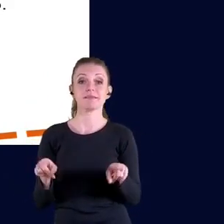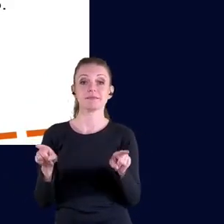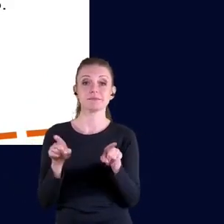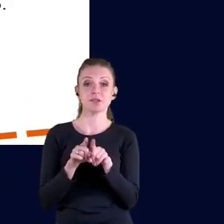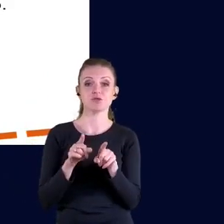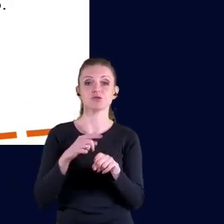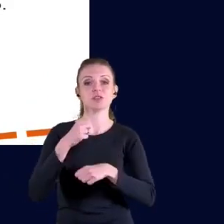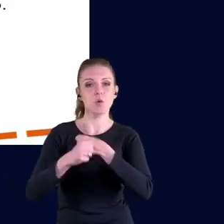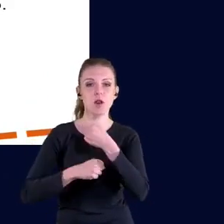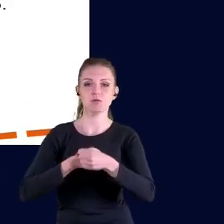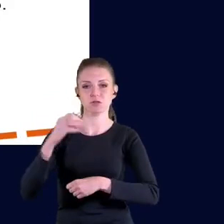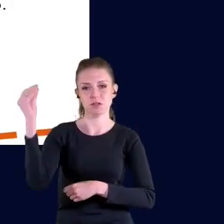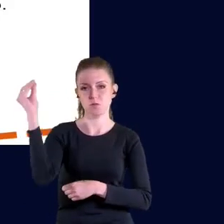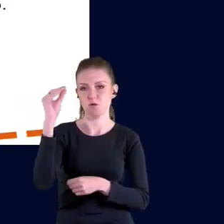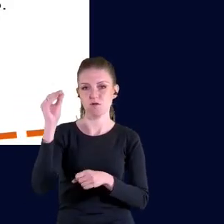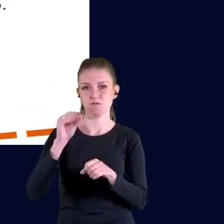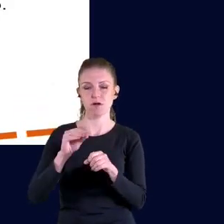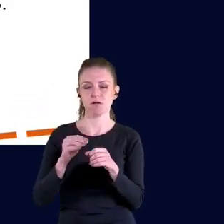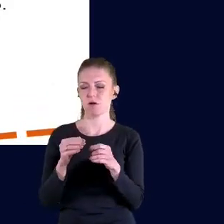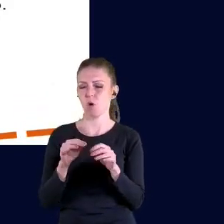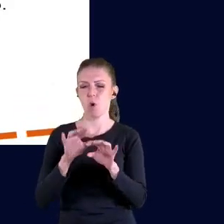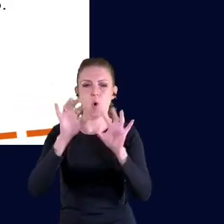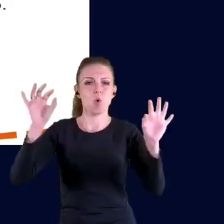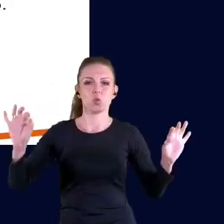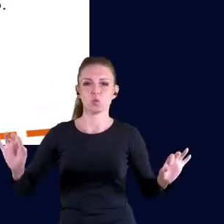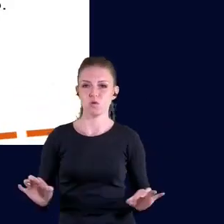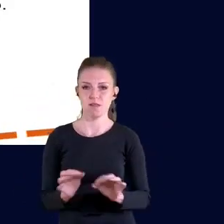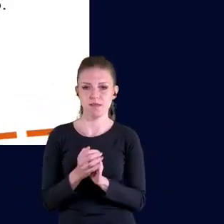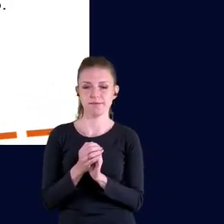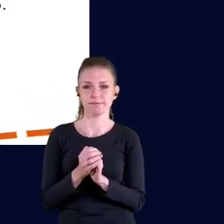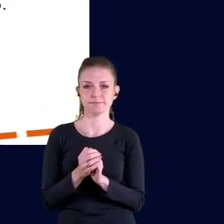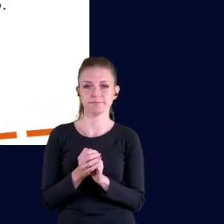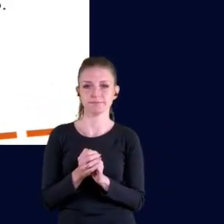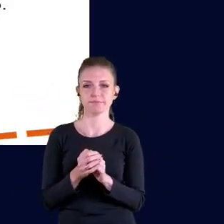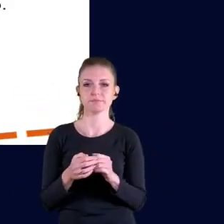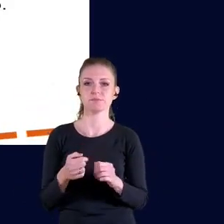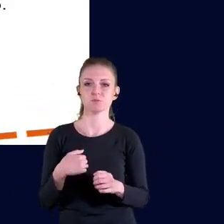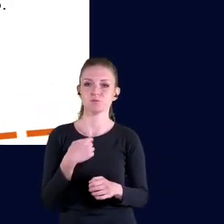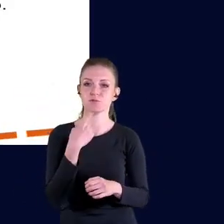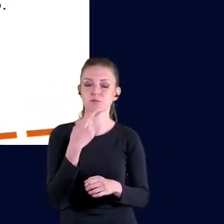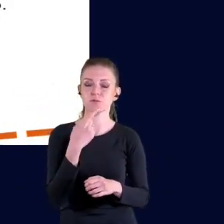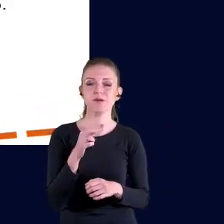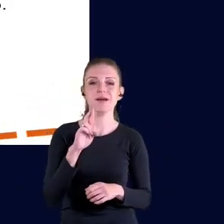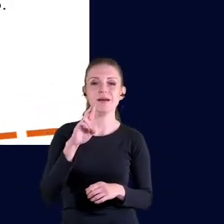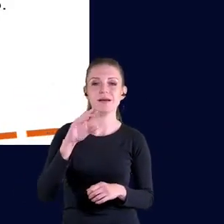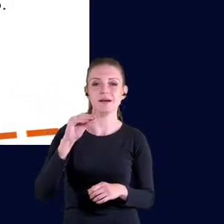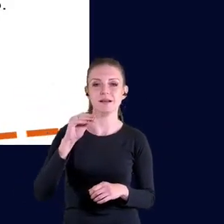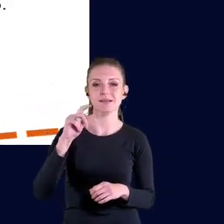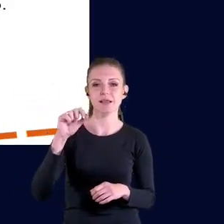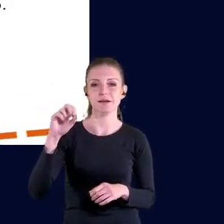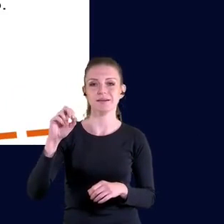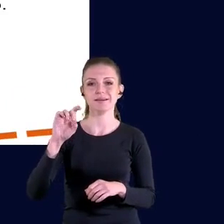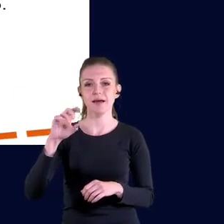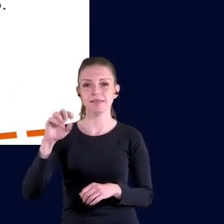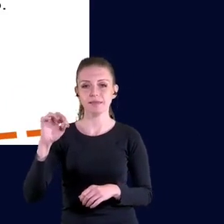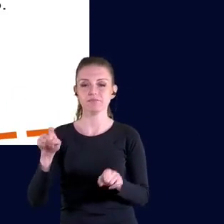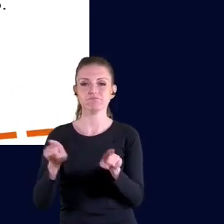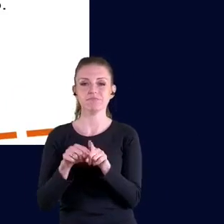działalnością naukową i tutaj są takie portale jak między innymi ściereczkę IT